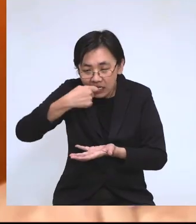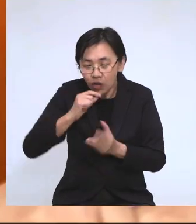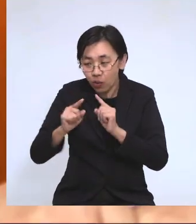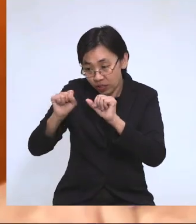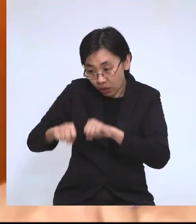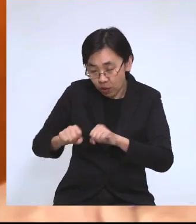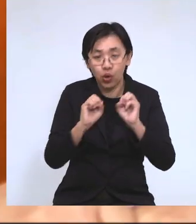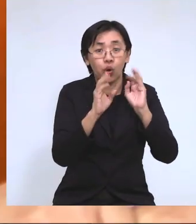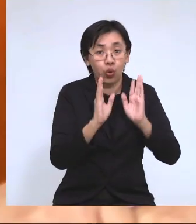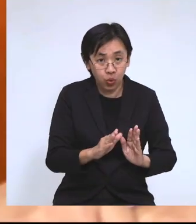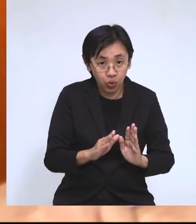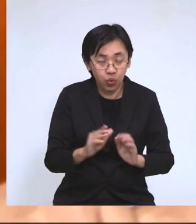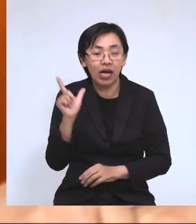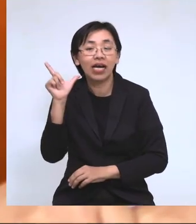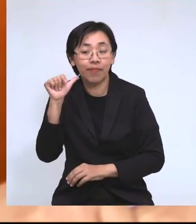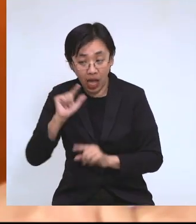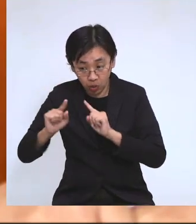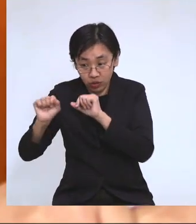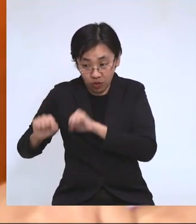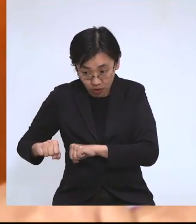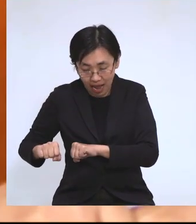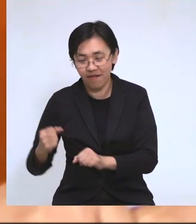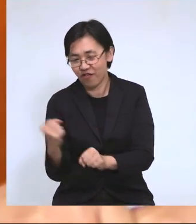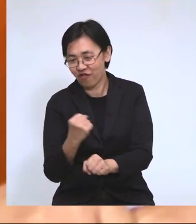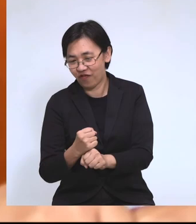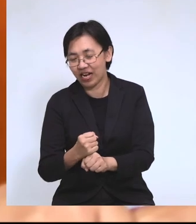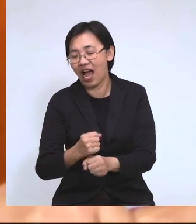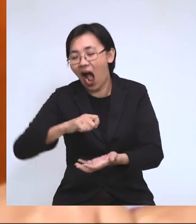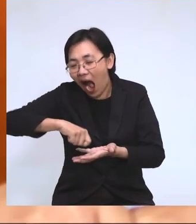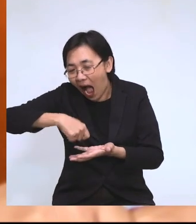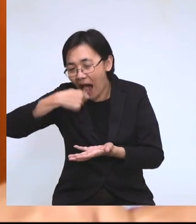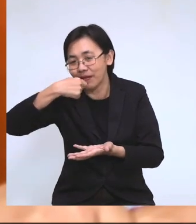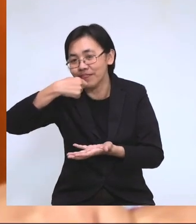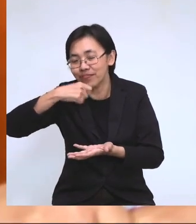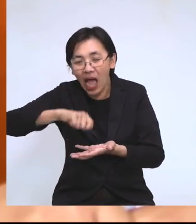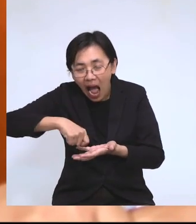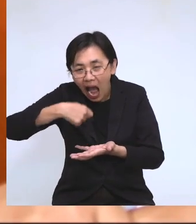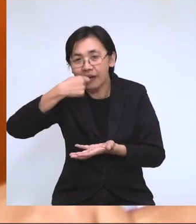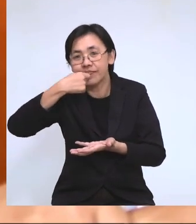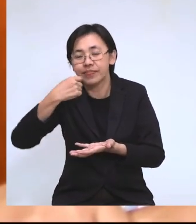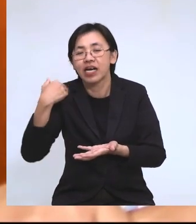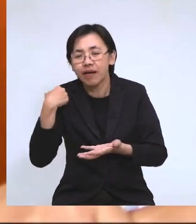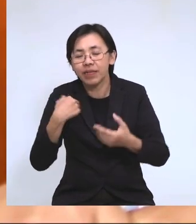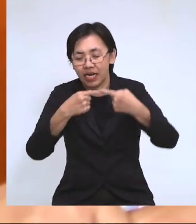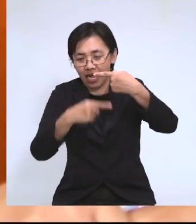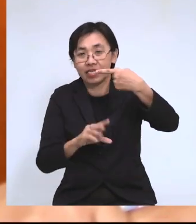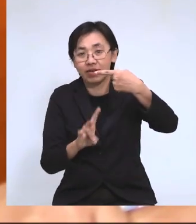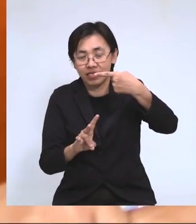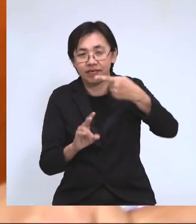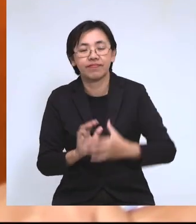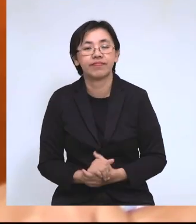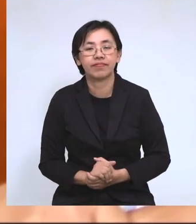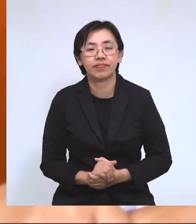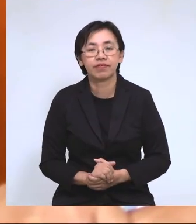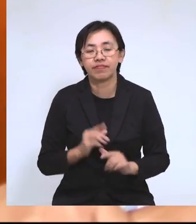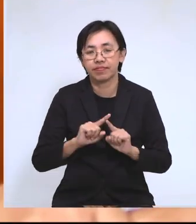กินข้าวด้วยช้อนอันนี้เราตกลงร่วมกันระหว่างครูกับแม่ว่าเราจะกินข้าวด้วยช้อนกันนะเราจะฝึกกันซึ่งกินข้าวด้วยช้อนเนี่ยมันมีทั้งหมด7ขั้น